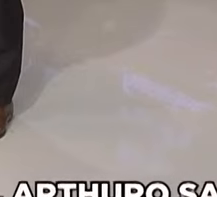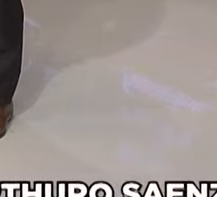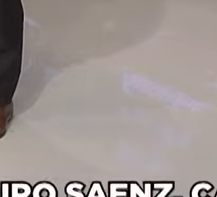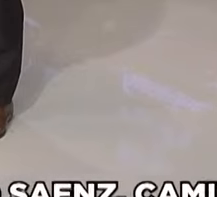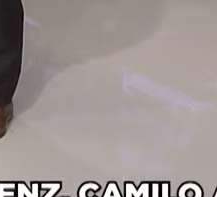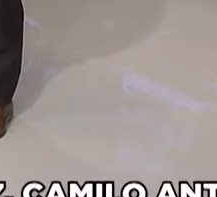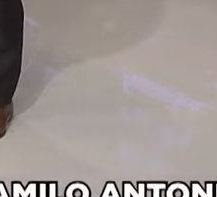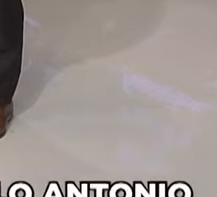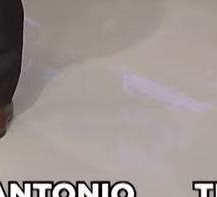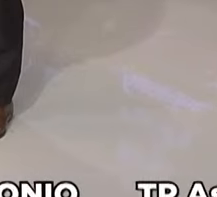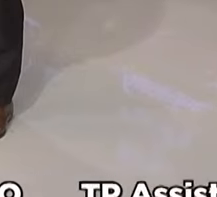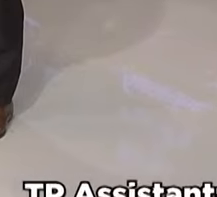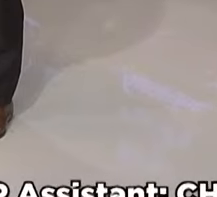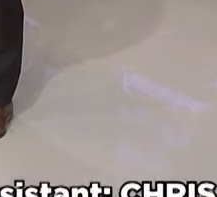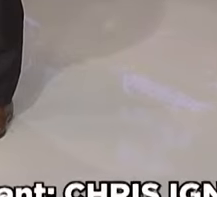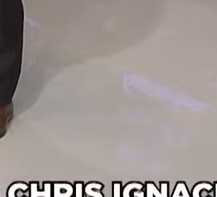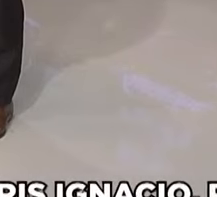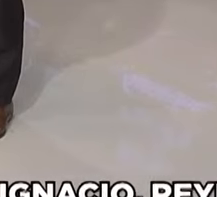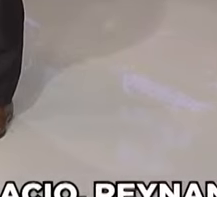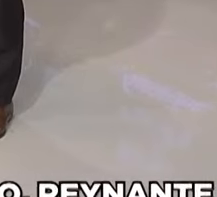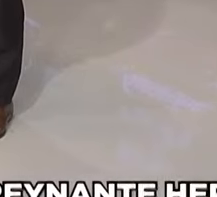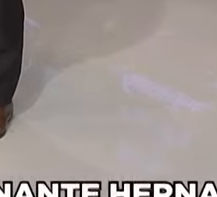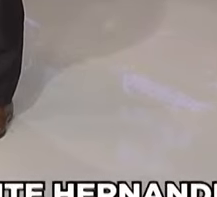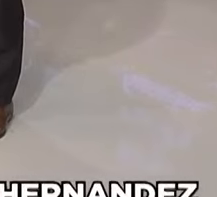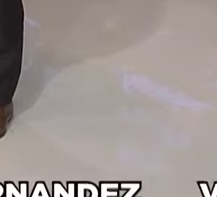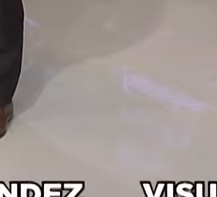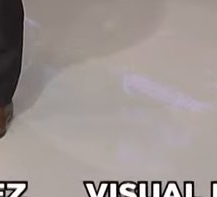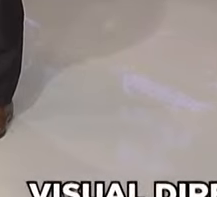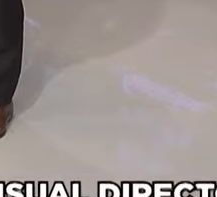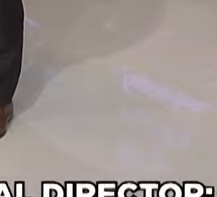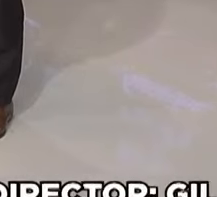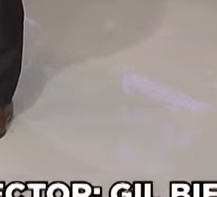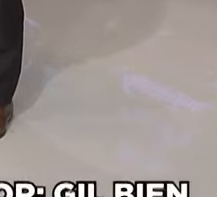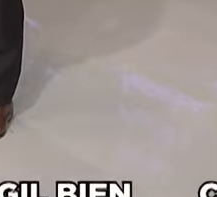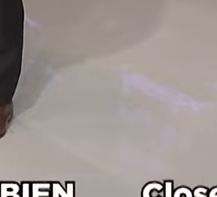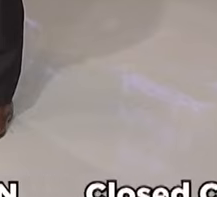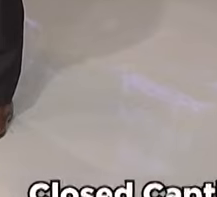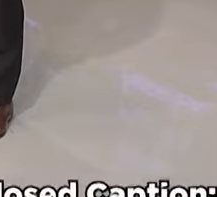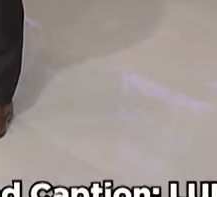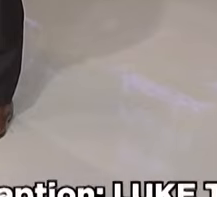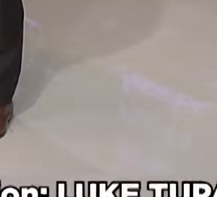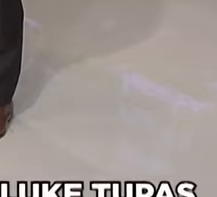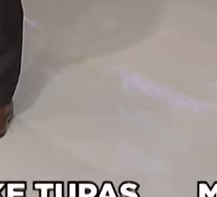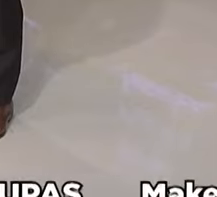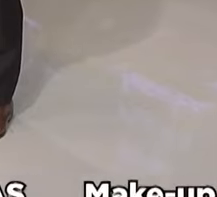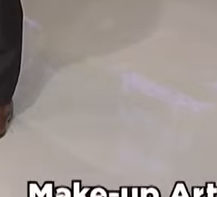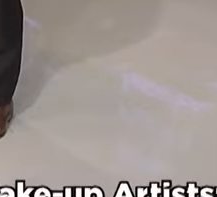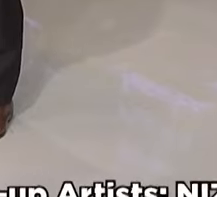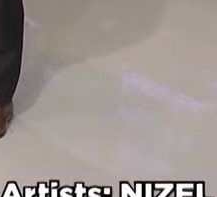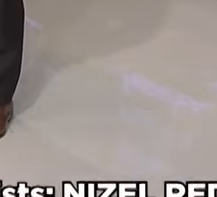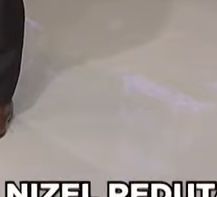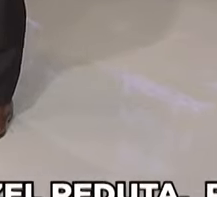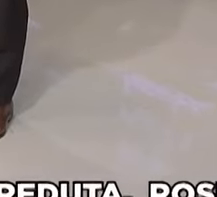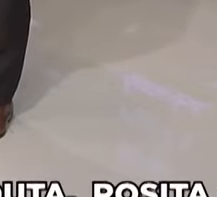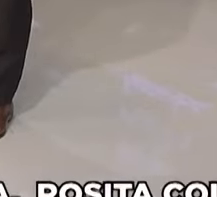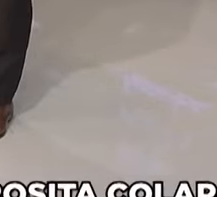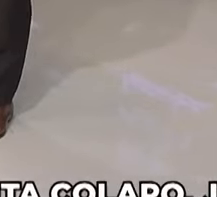resort. Oh. So may Mount Makiling. Dahil mainit ang tubig doon. Resort. Oh, they resort to